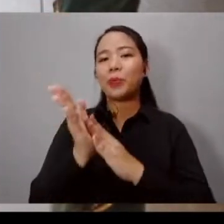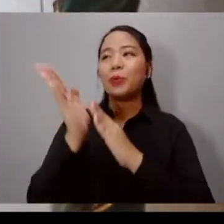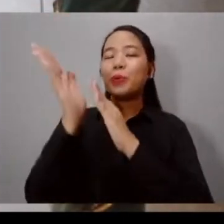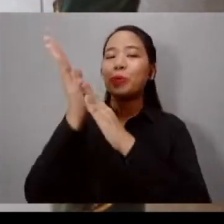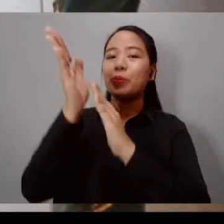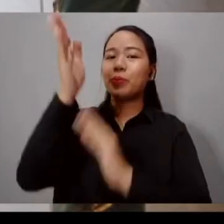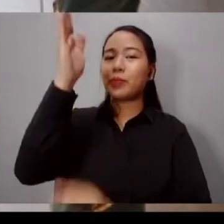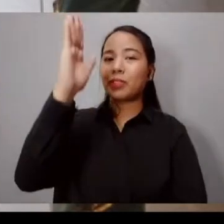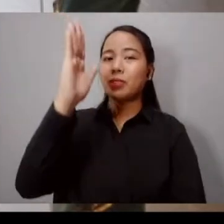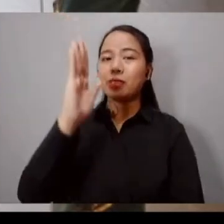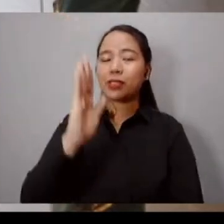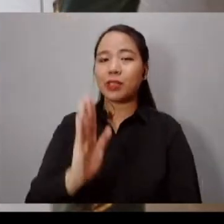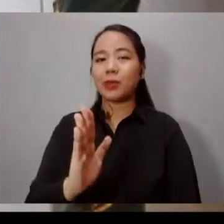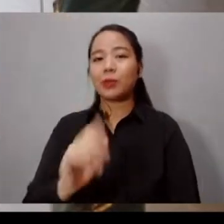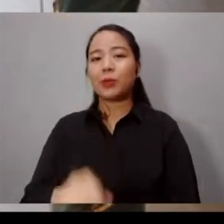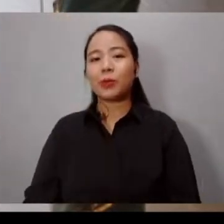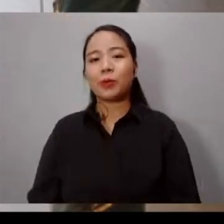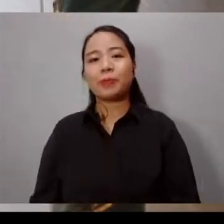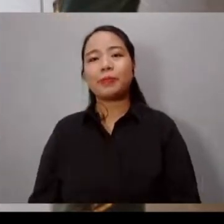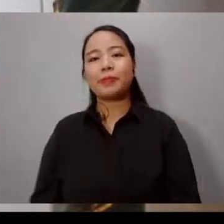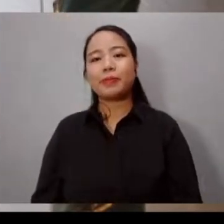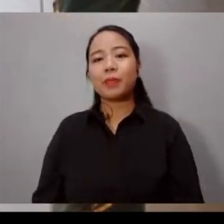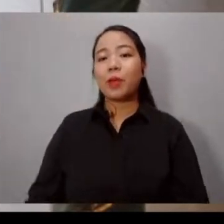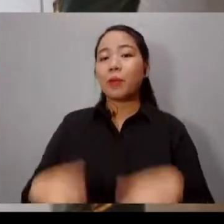papuri sa Diyos,